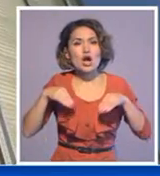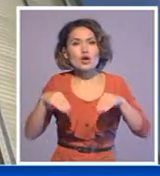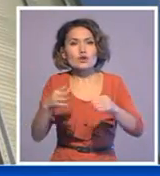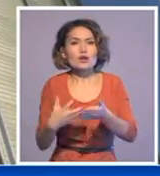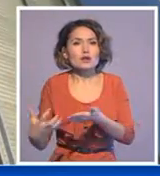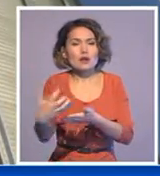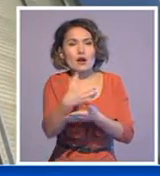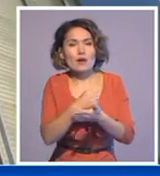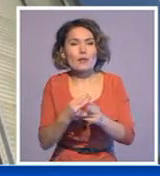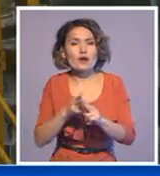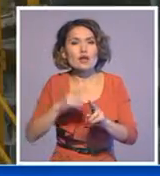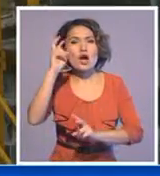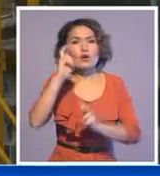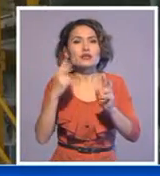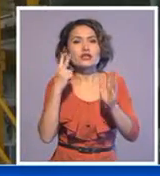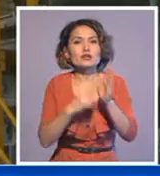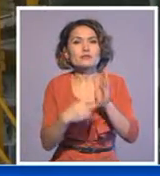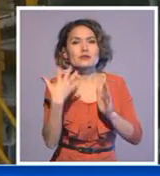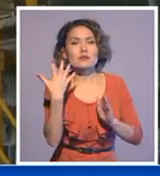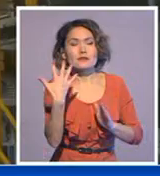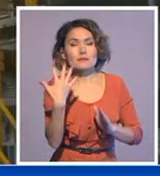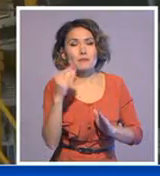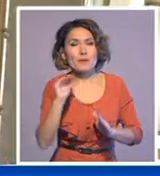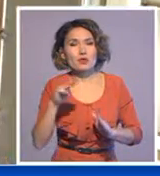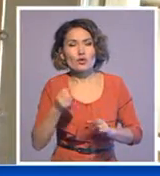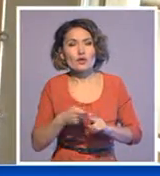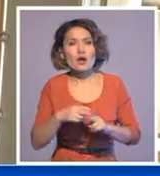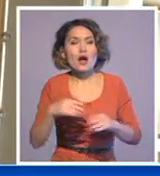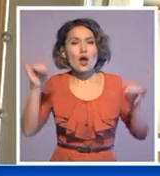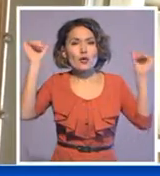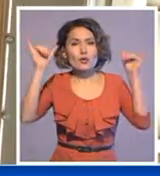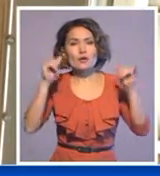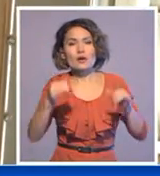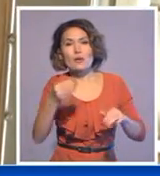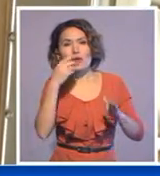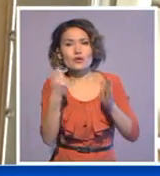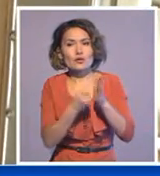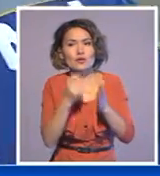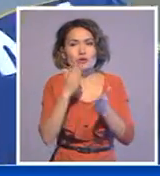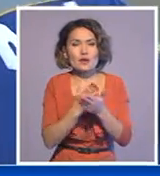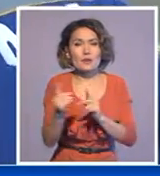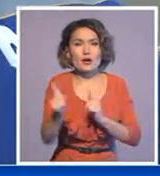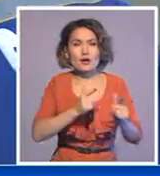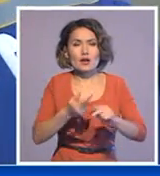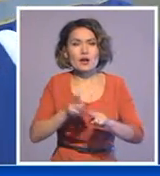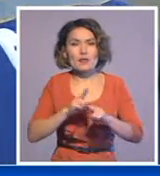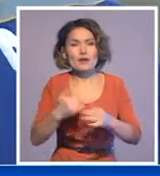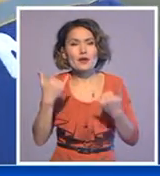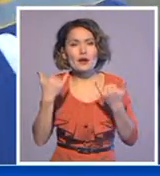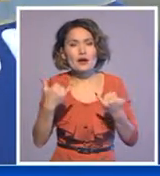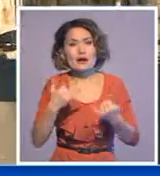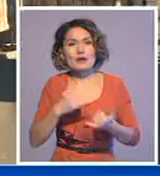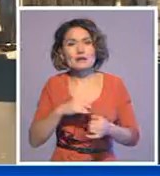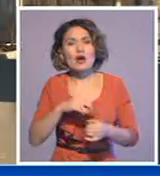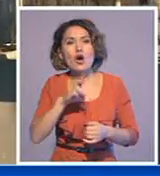жылына 75 мың тонна шикізат өндіреді. Негізінен мал азығына қажетті қоспалар шығарылады. Биылға дейін майбұршақтың сабаны